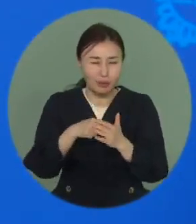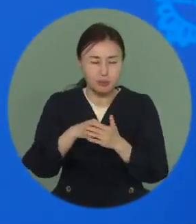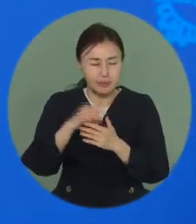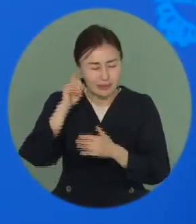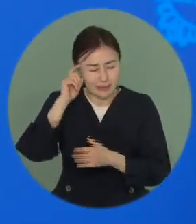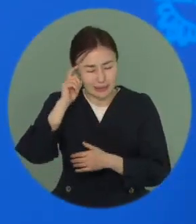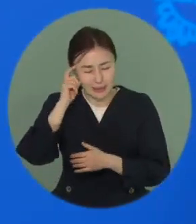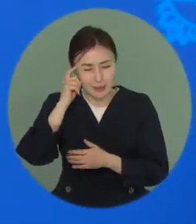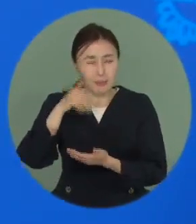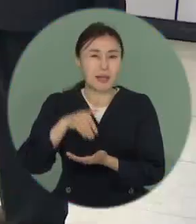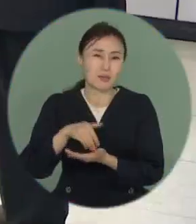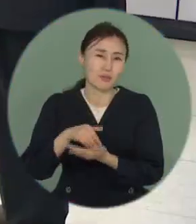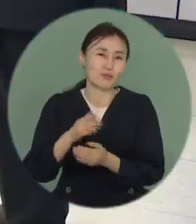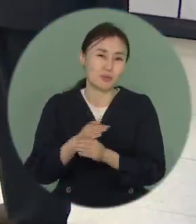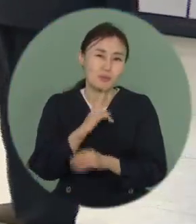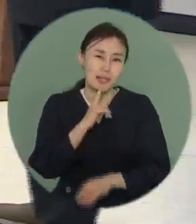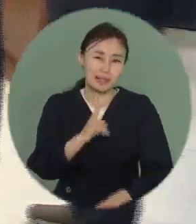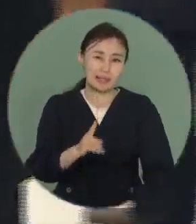있다고